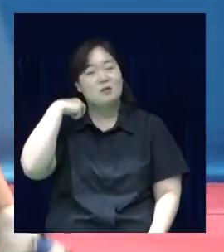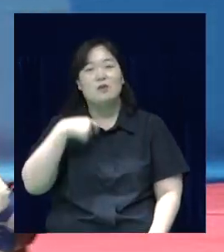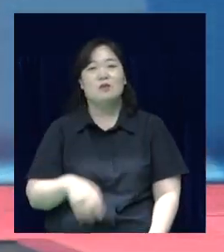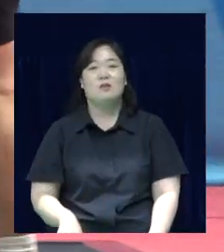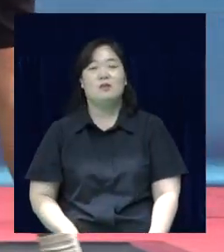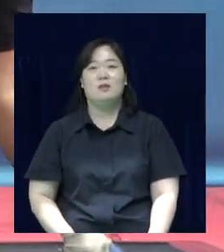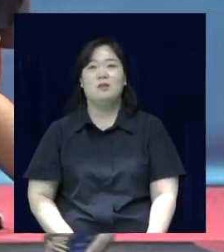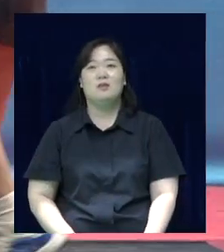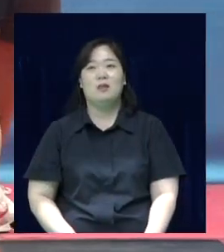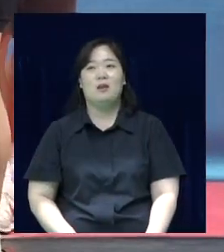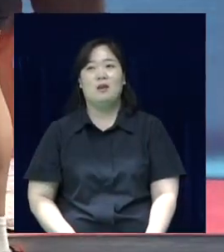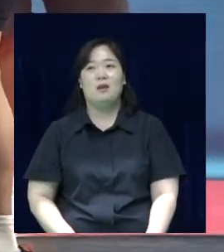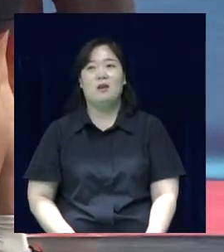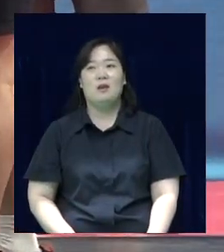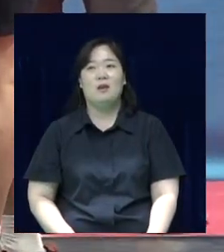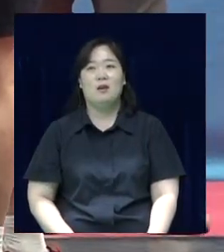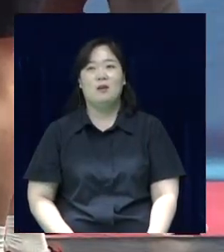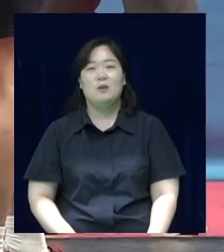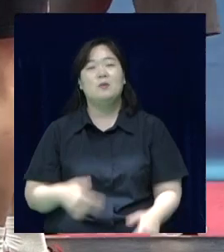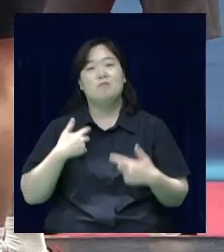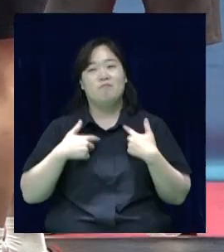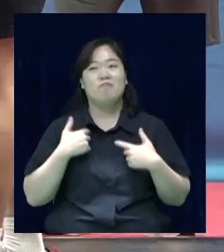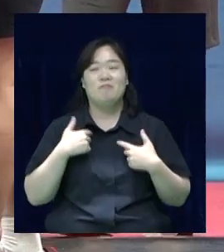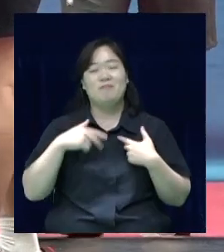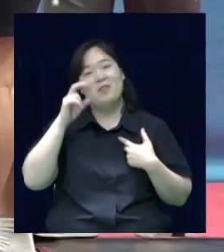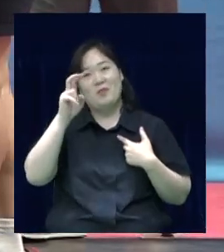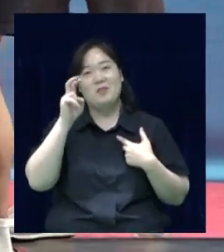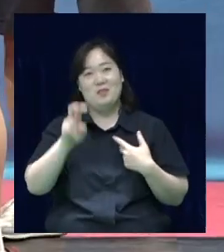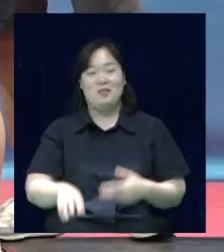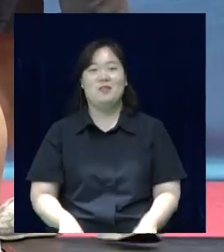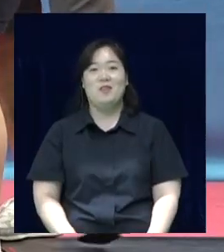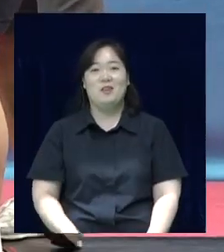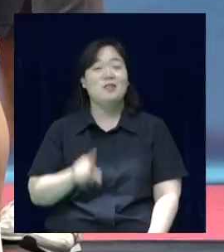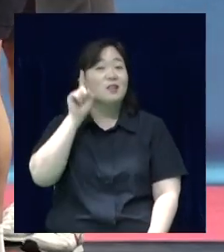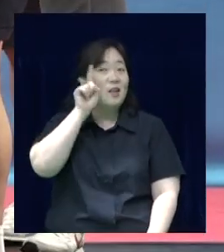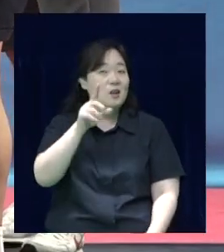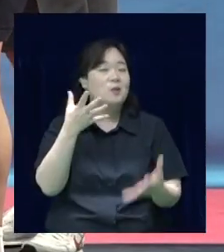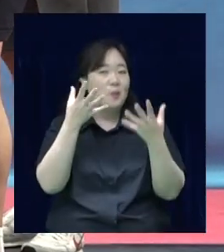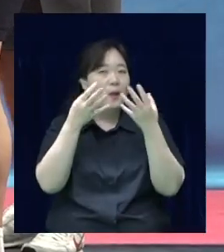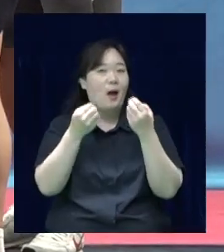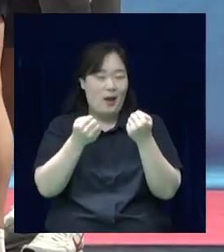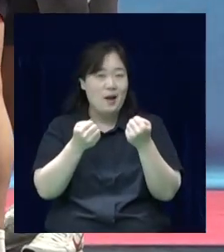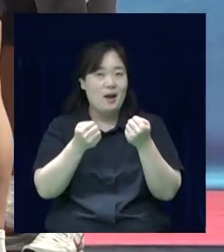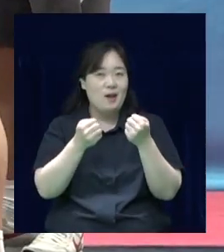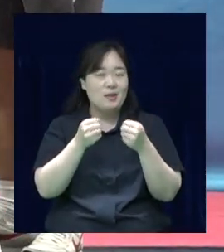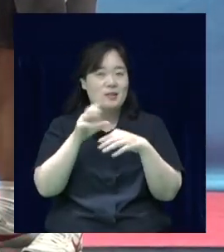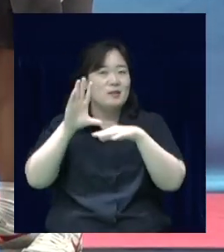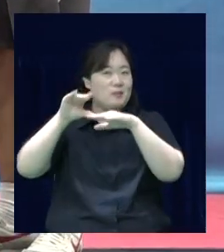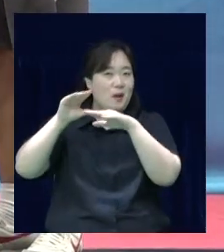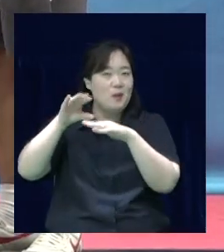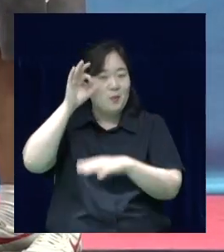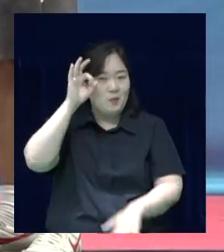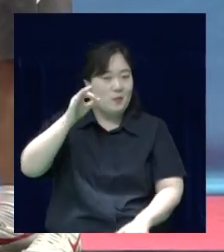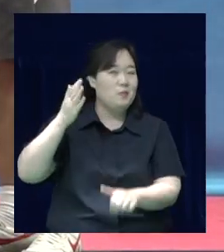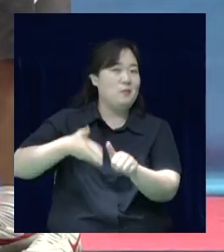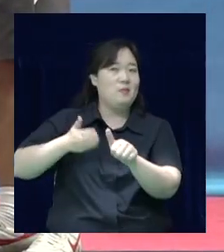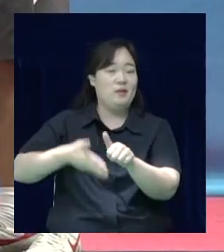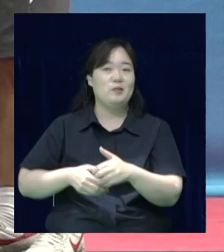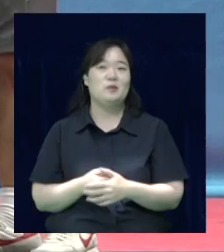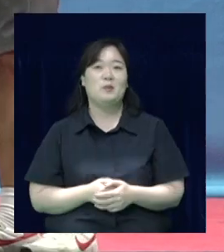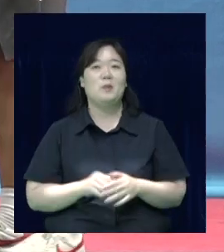의미가 있을 거라고 생각되어집니다. 그렇습니다. 예. 내일도 뭐 많은 관심 부탁드리겠고요. 자, 이제